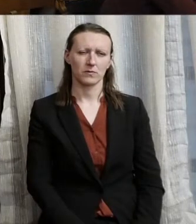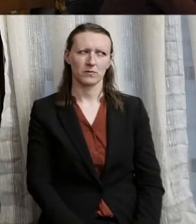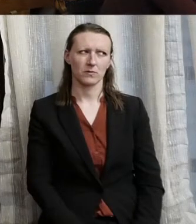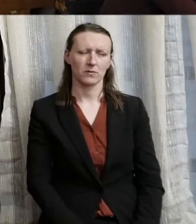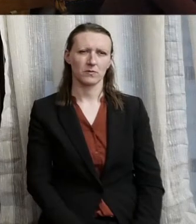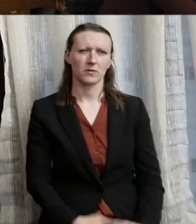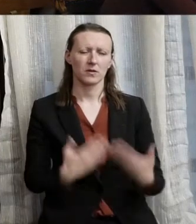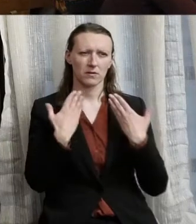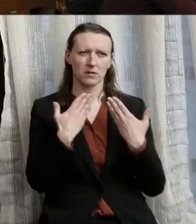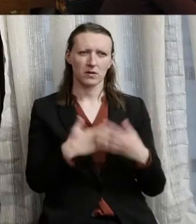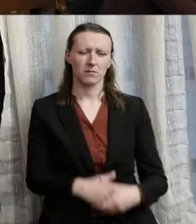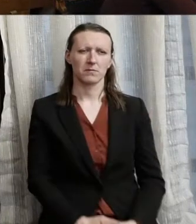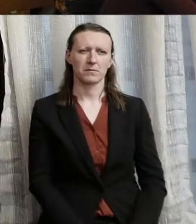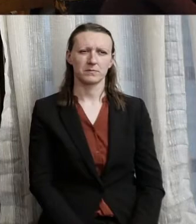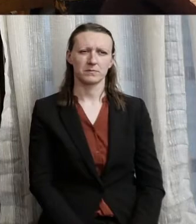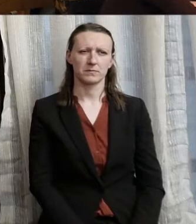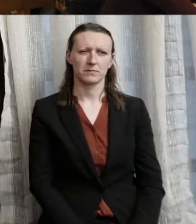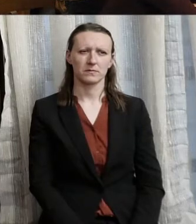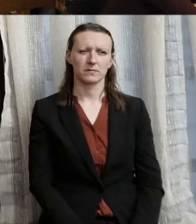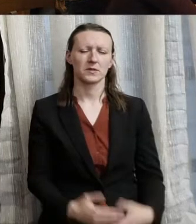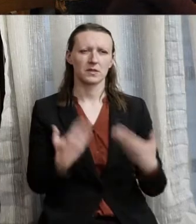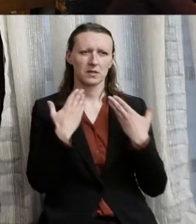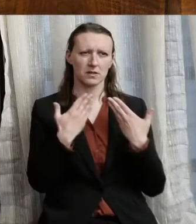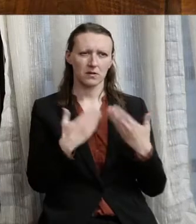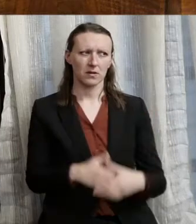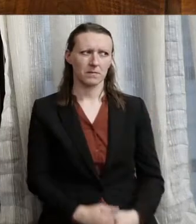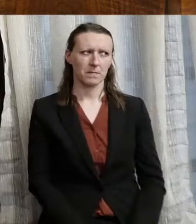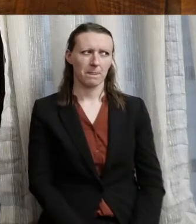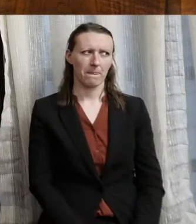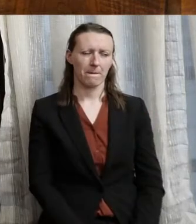Ok, hvala. Evo, zahvaljujem.